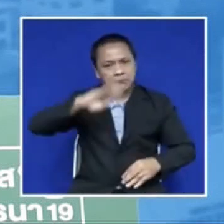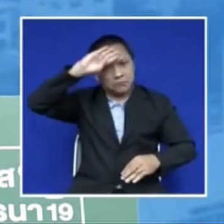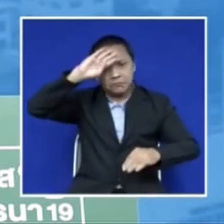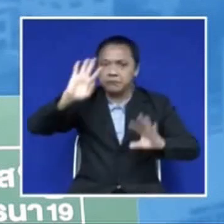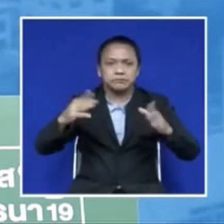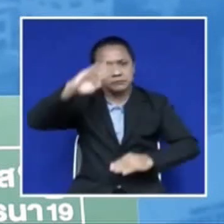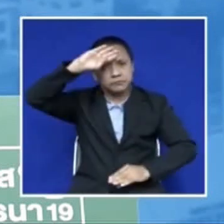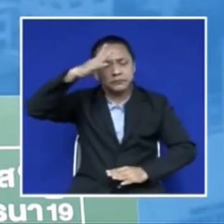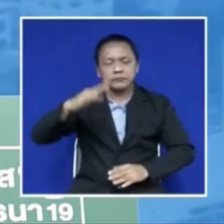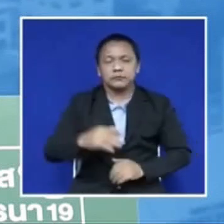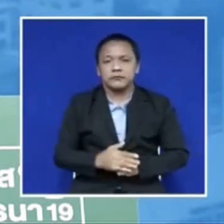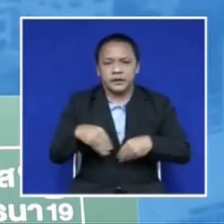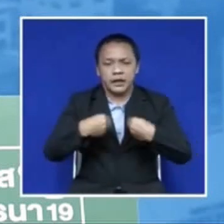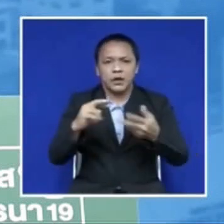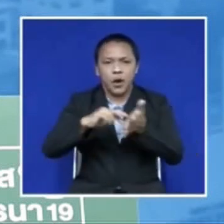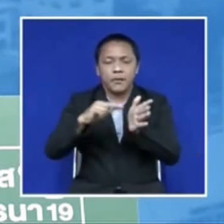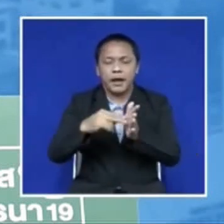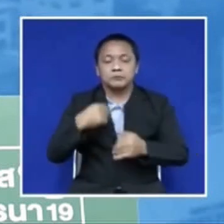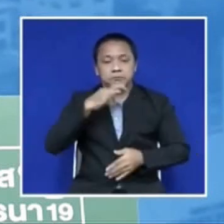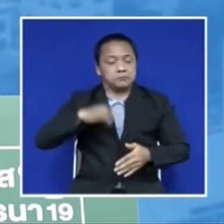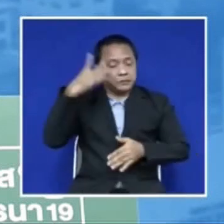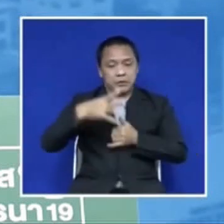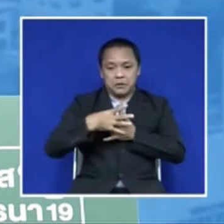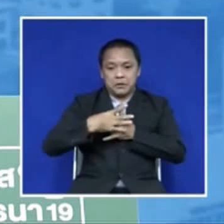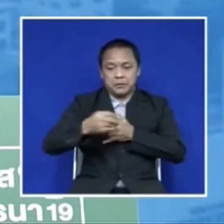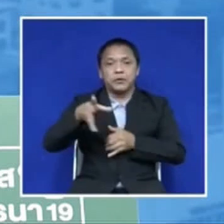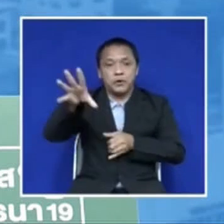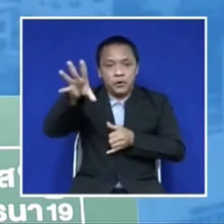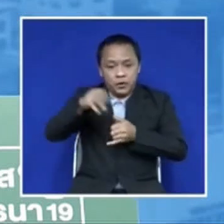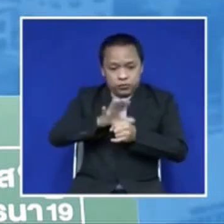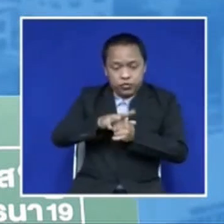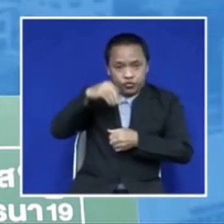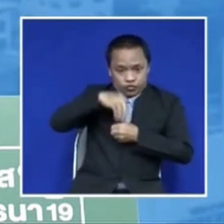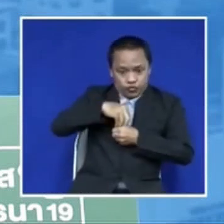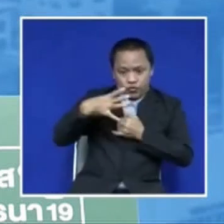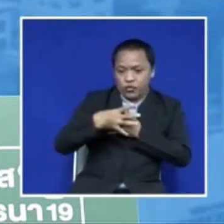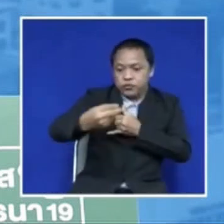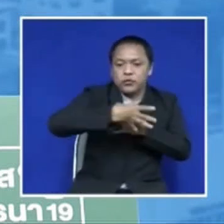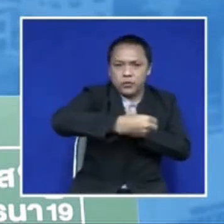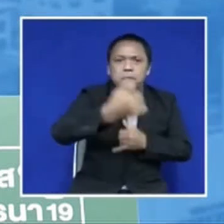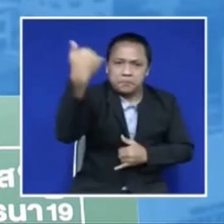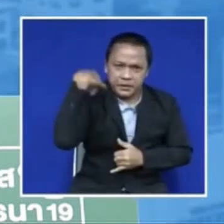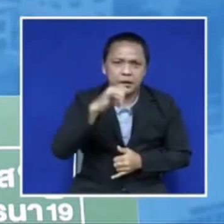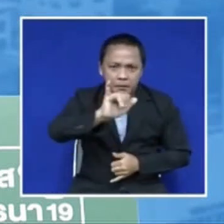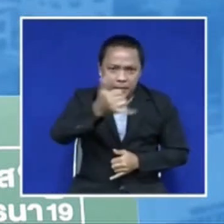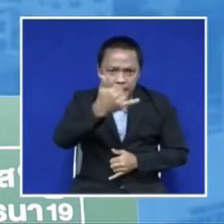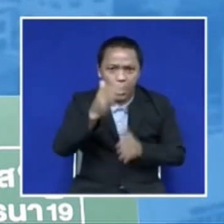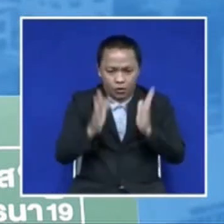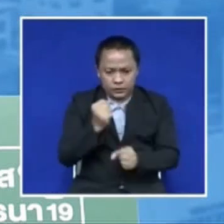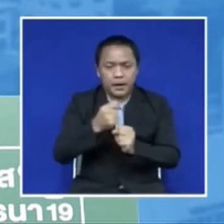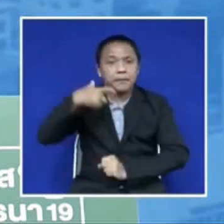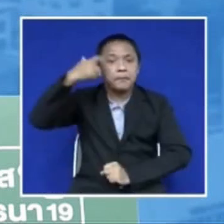จุดเล็กๆก็จะเอาไปประมาณ 10-20คนก็จะนี้ผมกันไว้ตอนนี้เรามีรายชื่อแล้วก็ติดตามผู้สัมผัสได้แล้วนะครับค่ะ